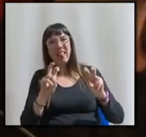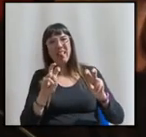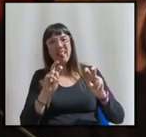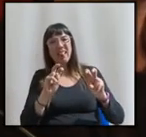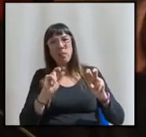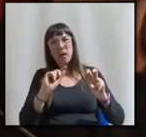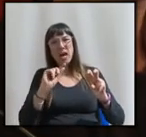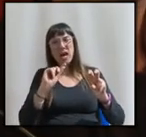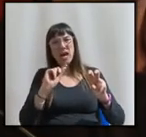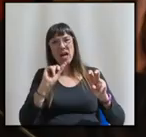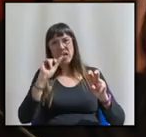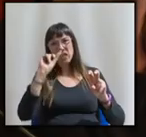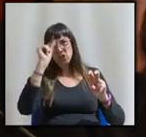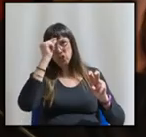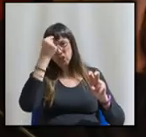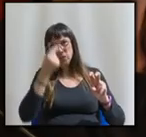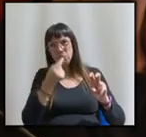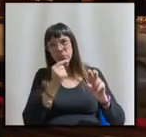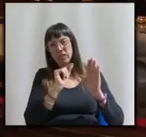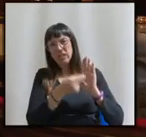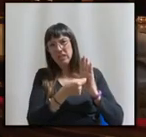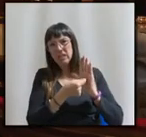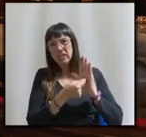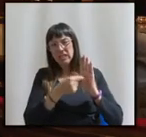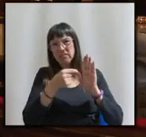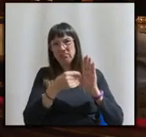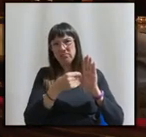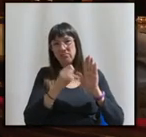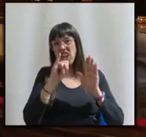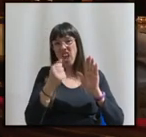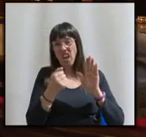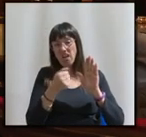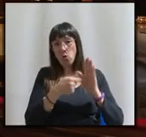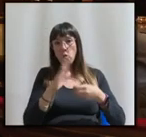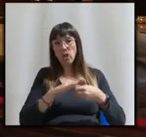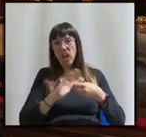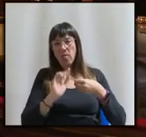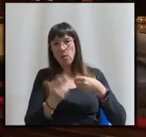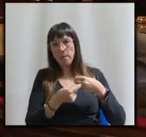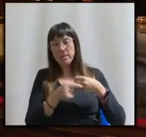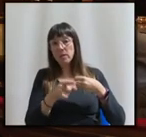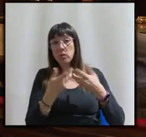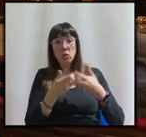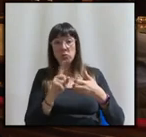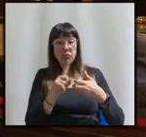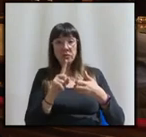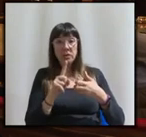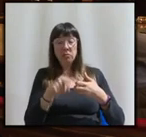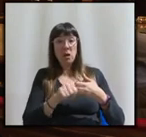xips intel·ligents, els contenidors, que hi ha ciutats que estan dient que això no està funcionant, i la prova la tenim aquí a la comarca mateix, a